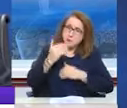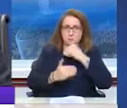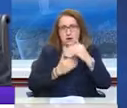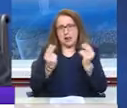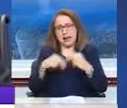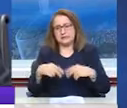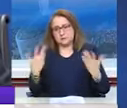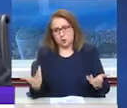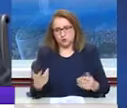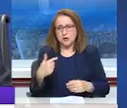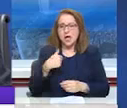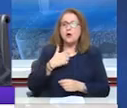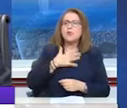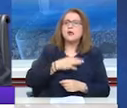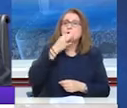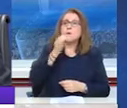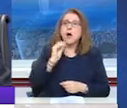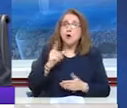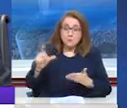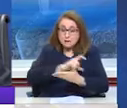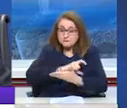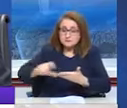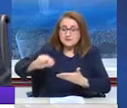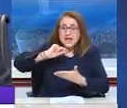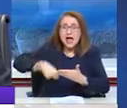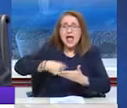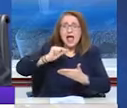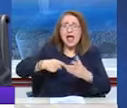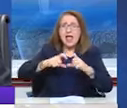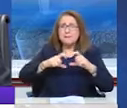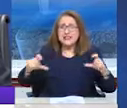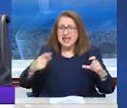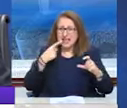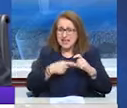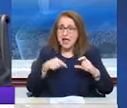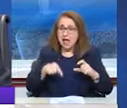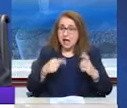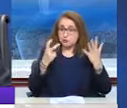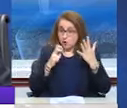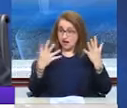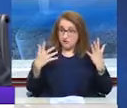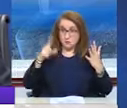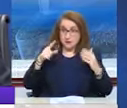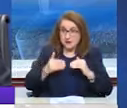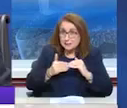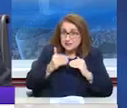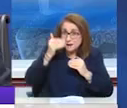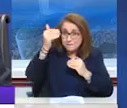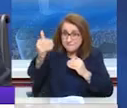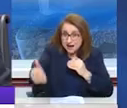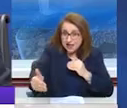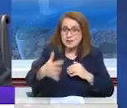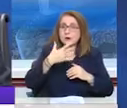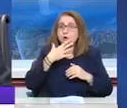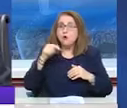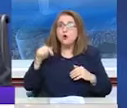και πάλι προς τους εκδότες των επιταγών. Η παράταση των 75 ημερών δίδεται, διότι αντιλαμβανόμαστε όλοι ότι